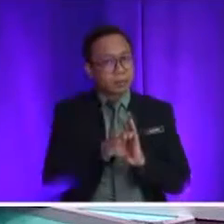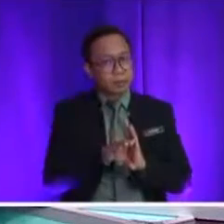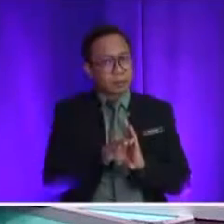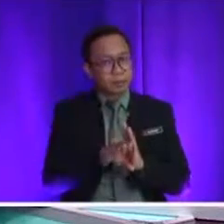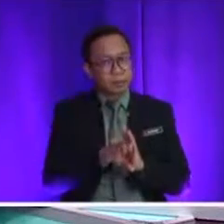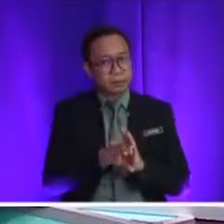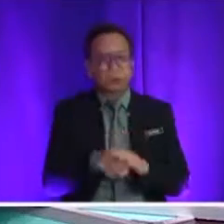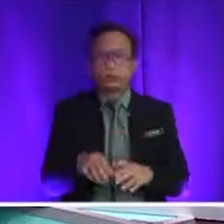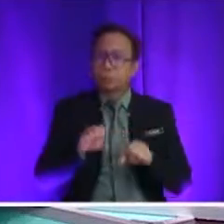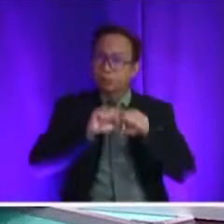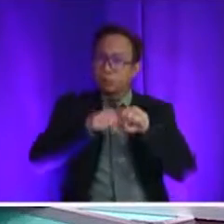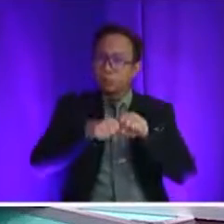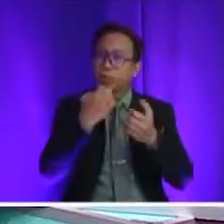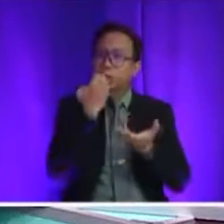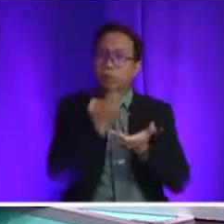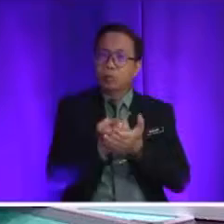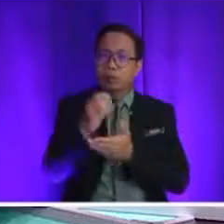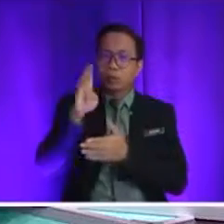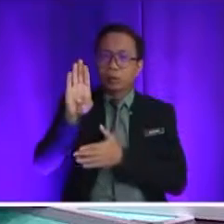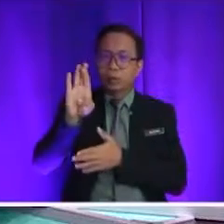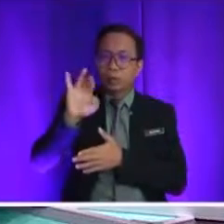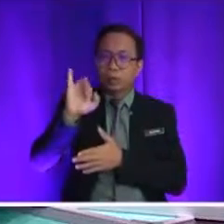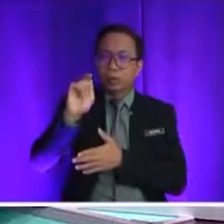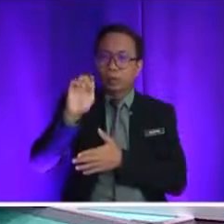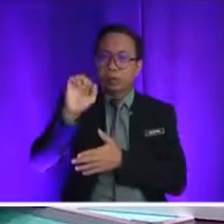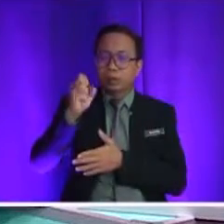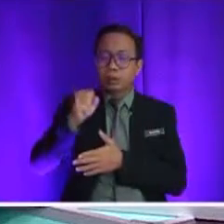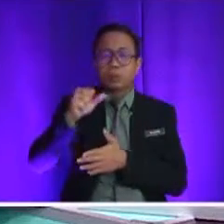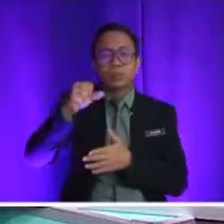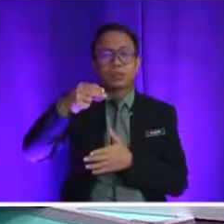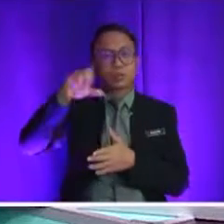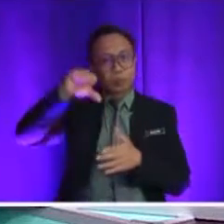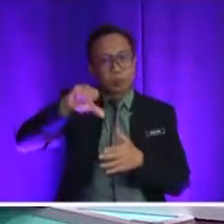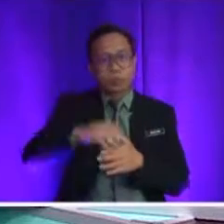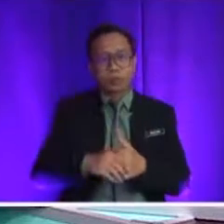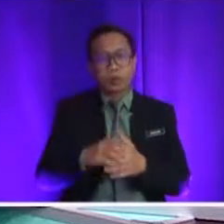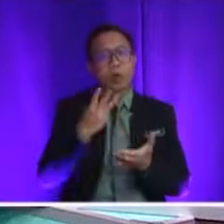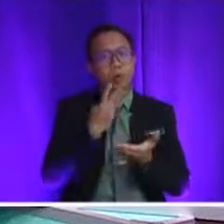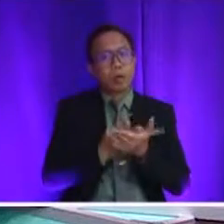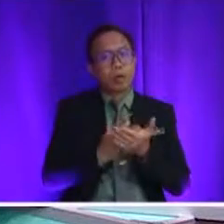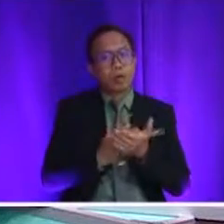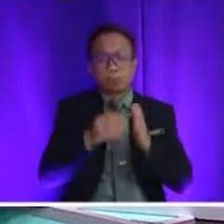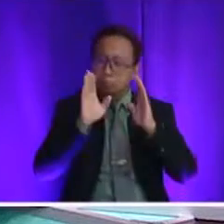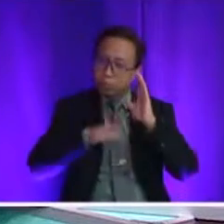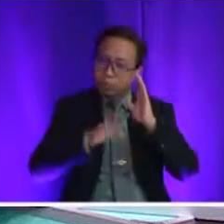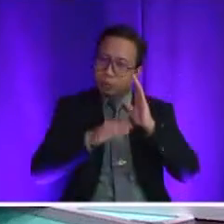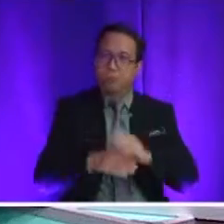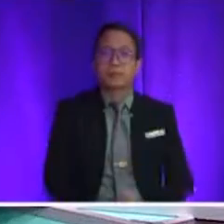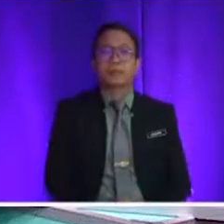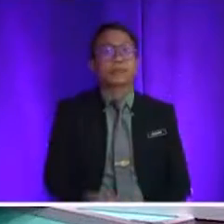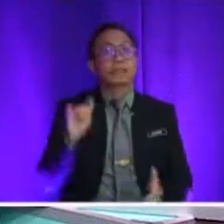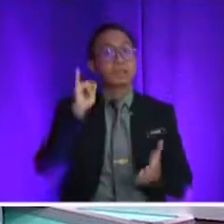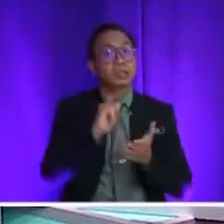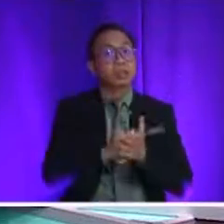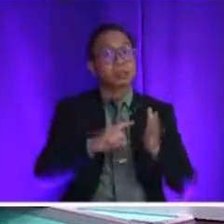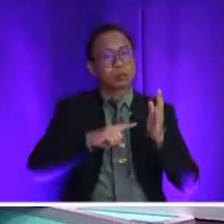merusakkan supaya ekonomi British lumpuh ambil ekonomi lumpuh keuangan negara akan tergugat Jadi itulah